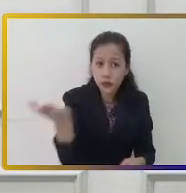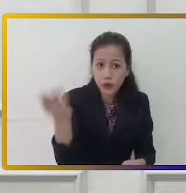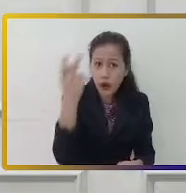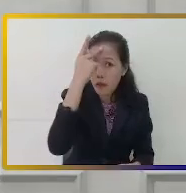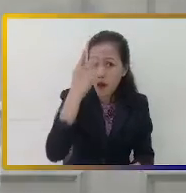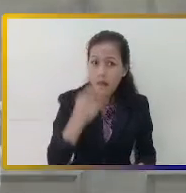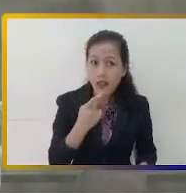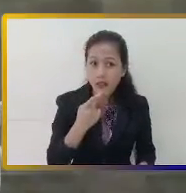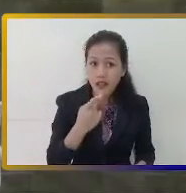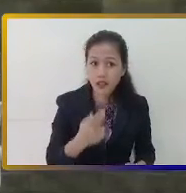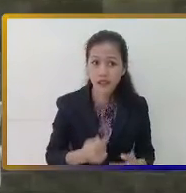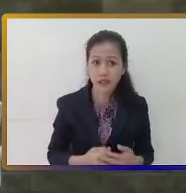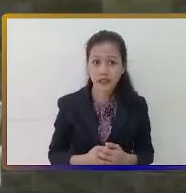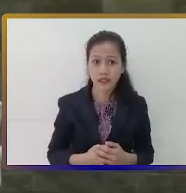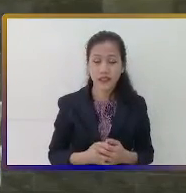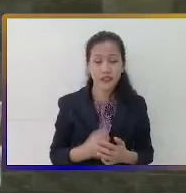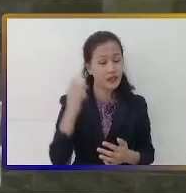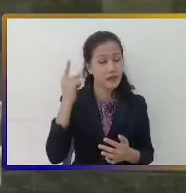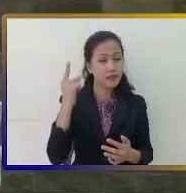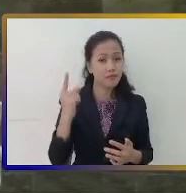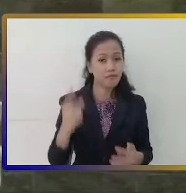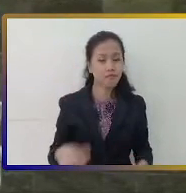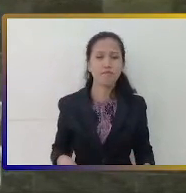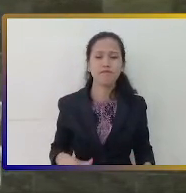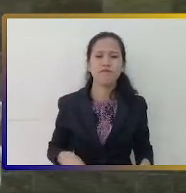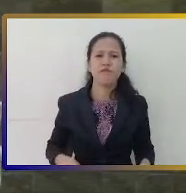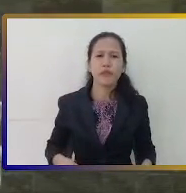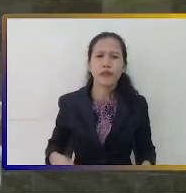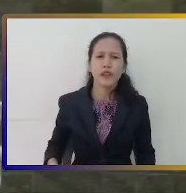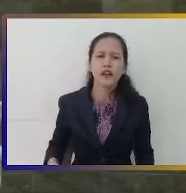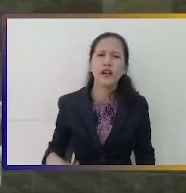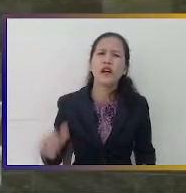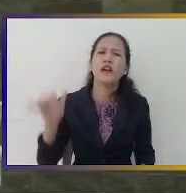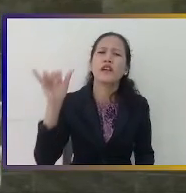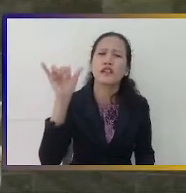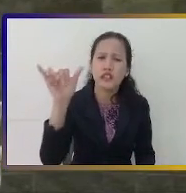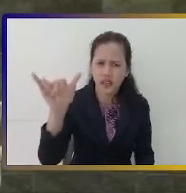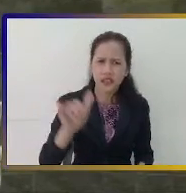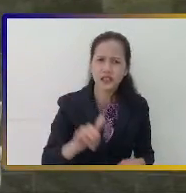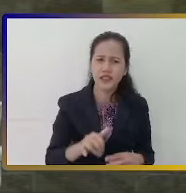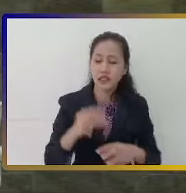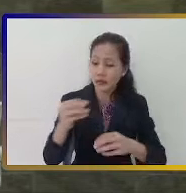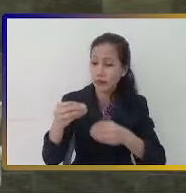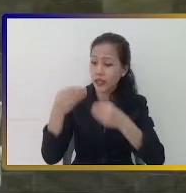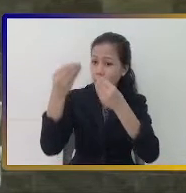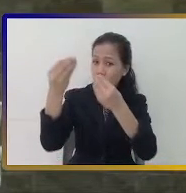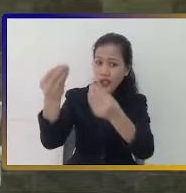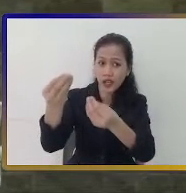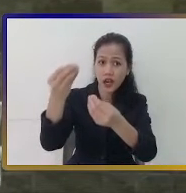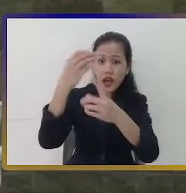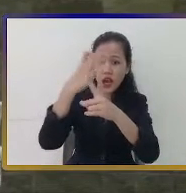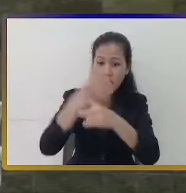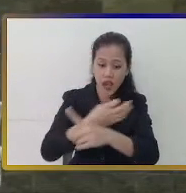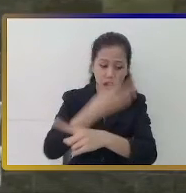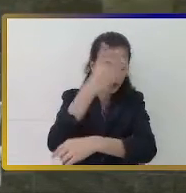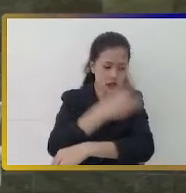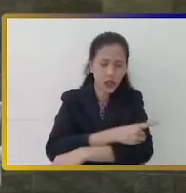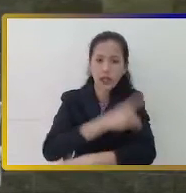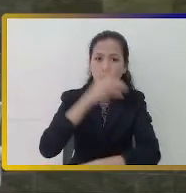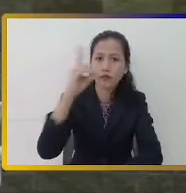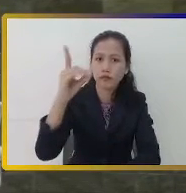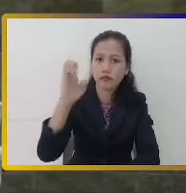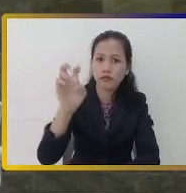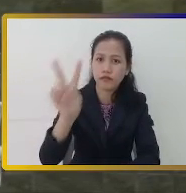See? Balik po tayo sa envy ko sa inyo kanina. Given na po yung inyong devotion. Hindi nyo na po pag-aaralan